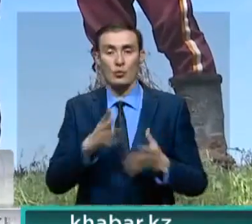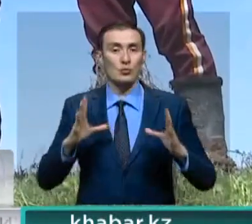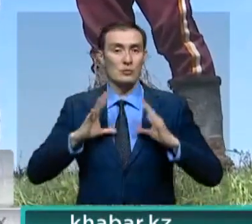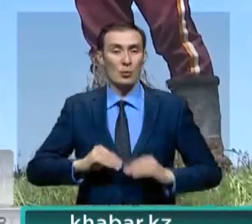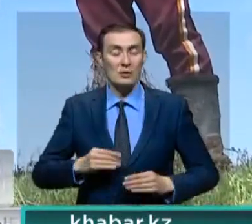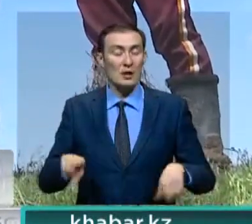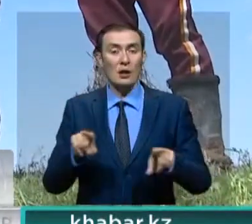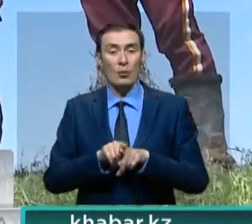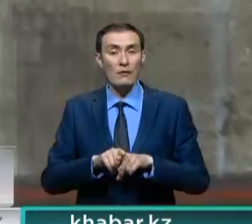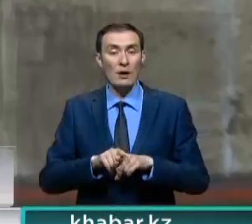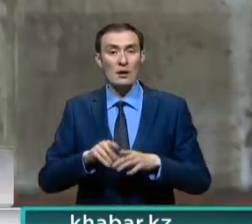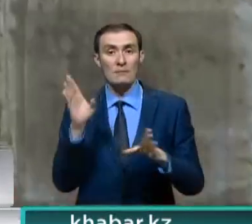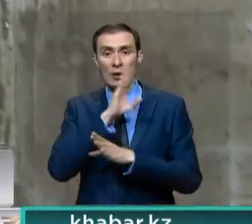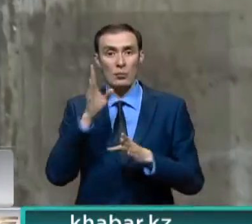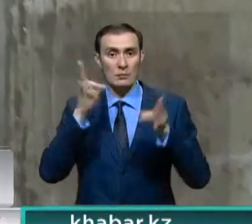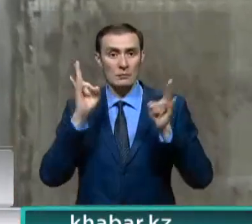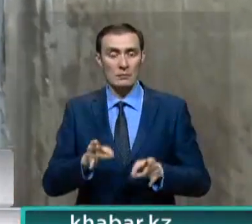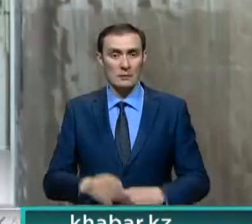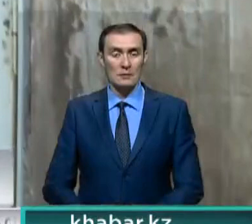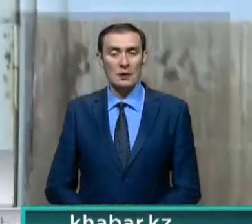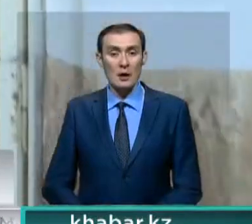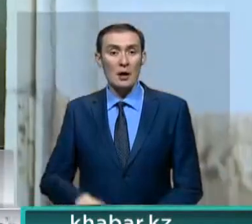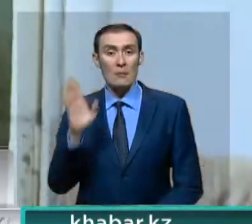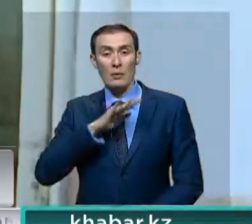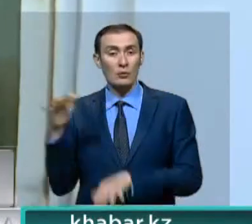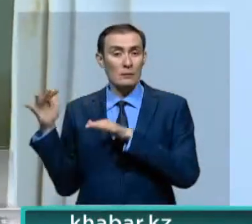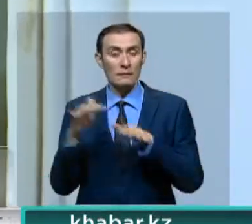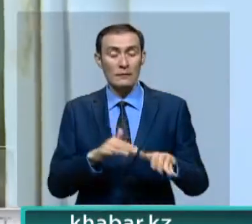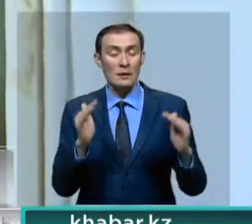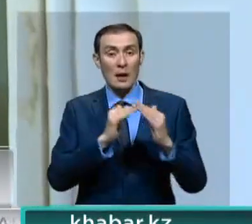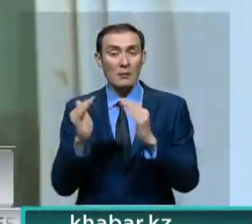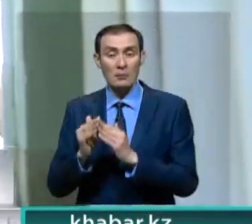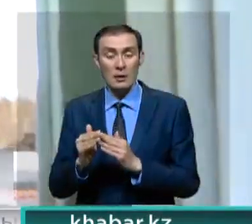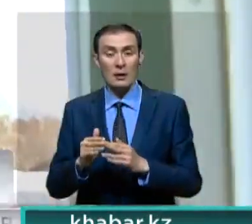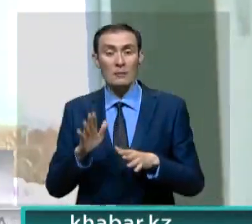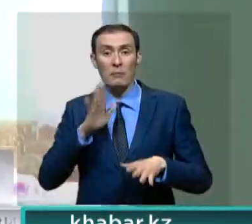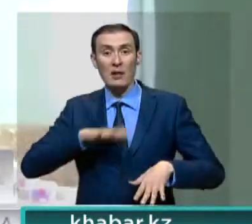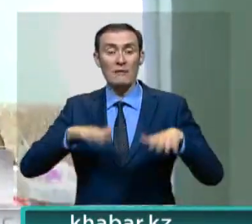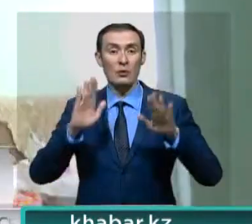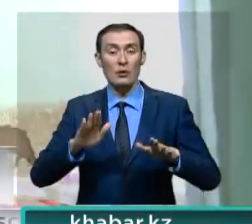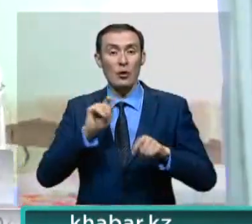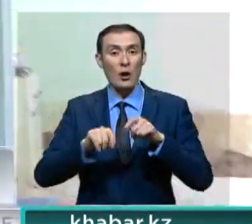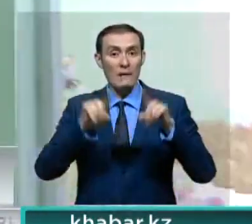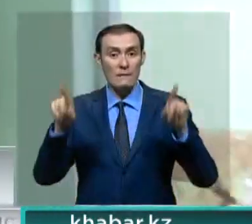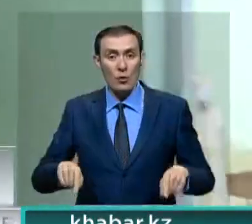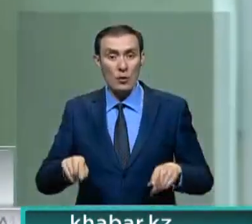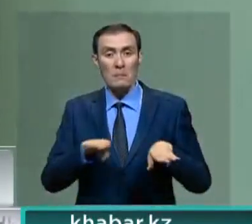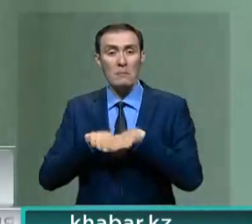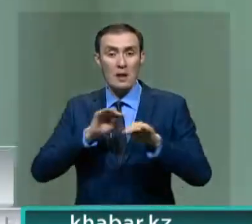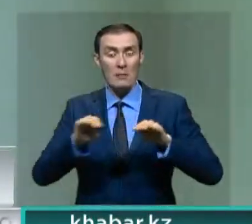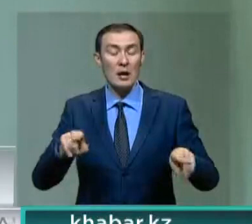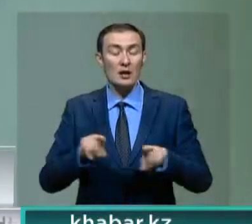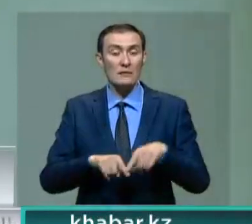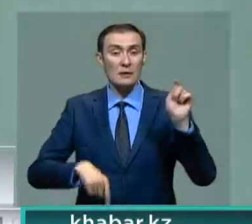себя от такого каприза погоды. Поток хлынул и в дома сельчан. Люди говорят, плавали не только паласы и мебель. От